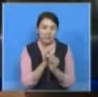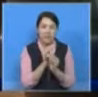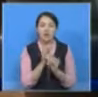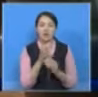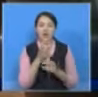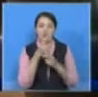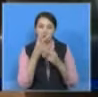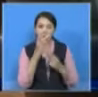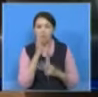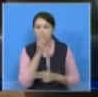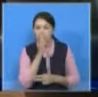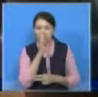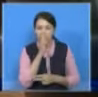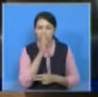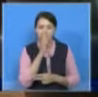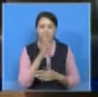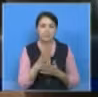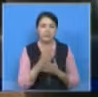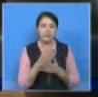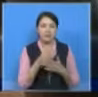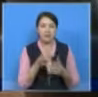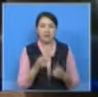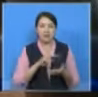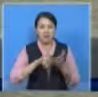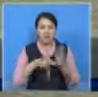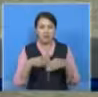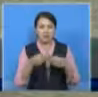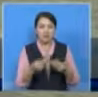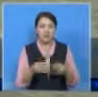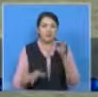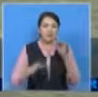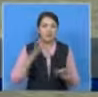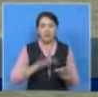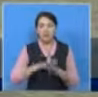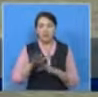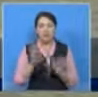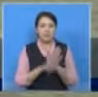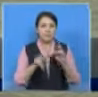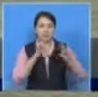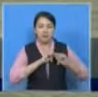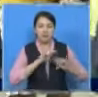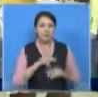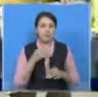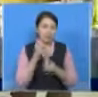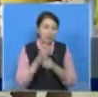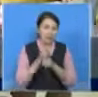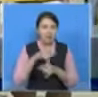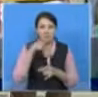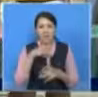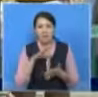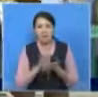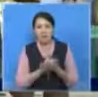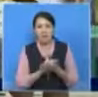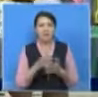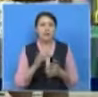көлемін көрсетіп, айлық табысының сондай анықтамалар алып келеді. Сот орындаушылары жұмыссызбын деп сылтау айтатындарға жұмыспен қамту орталығы